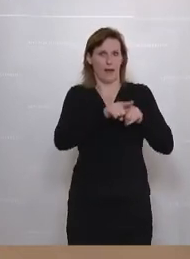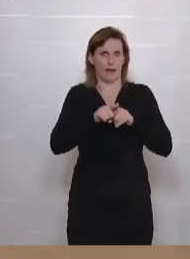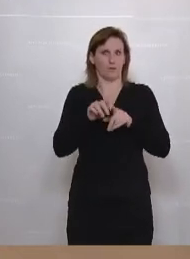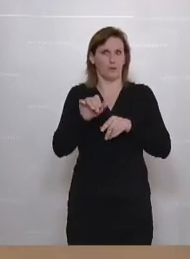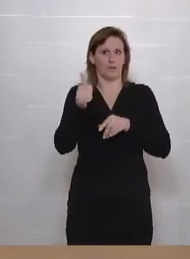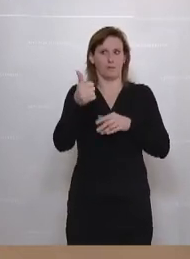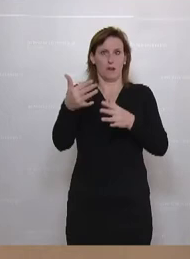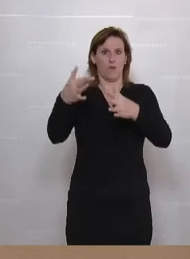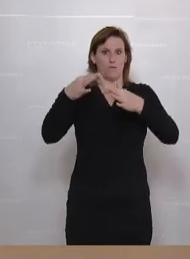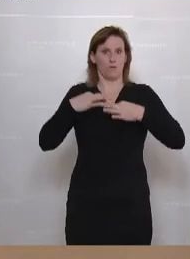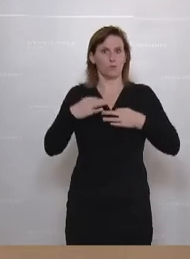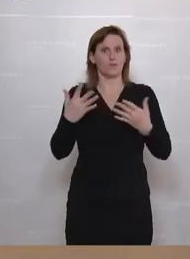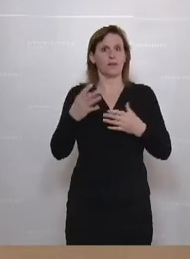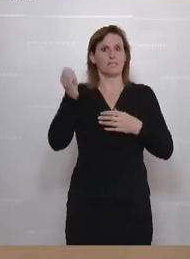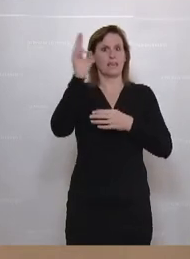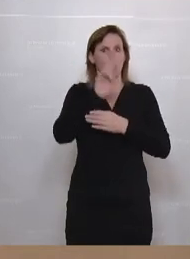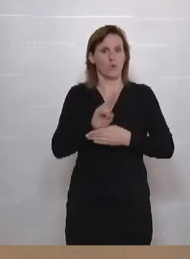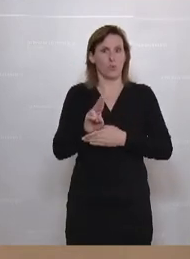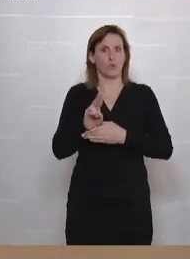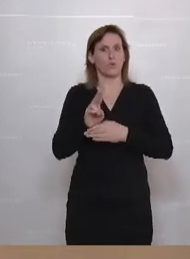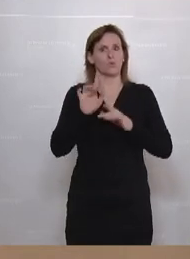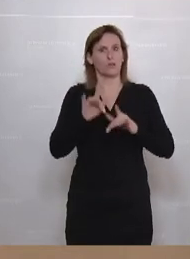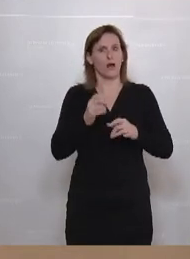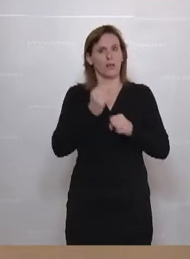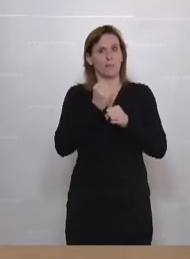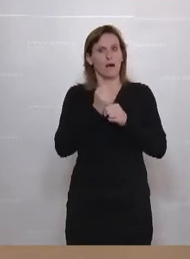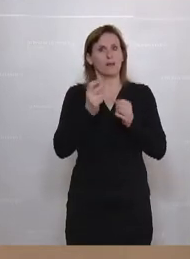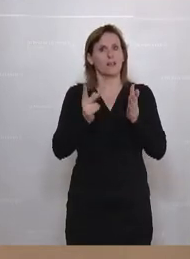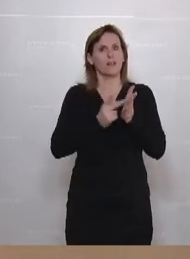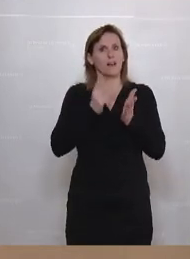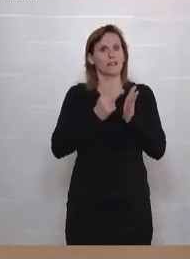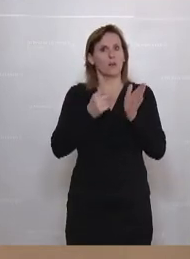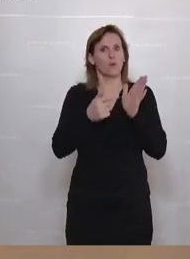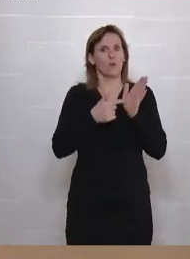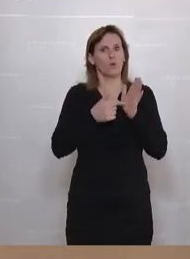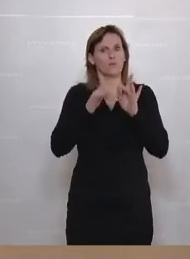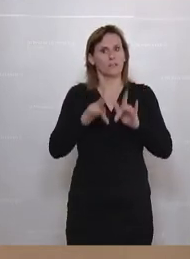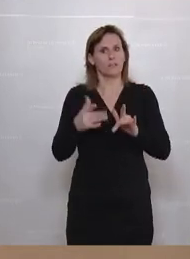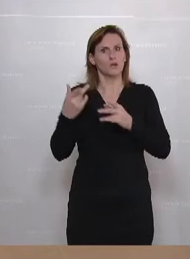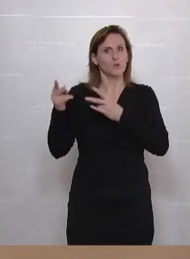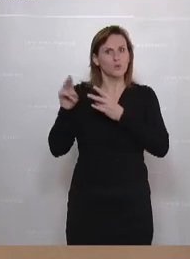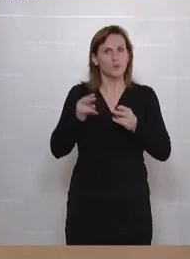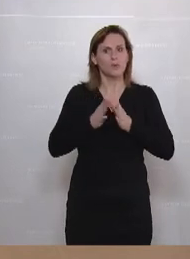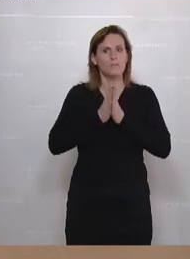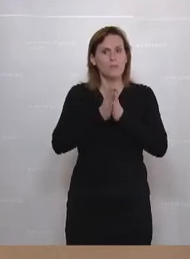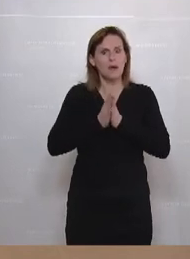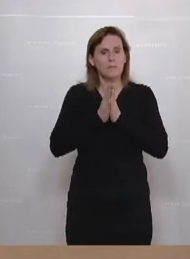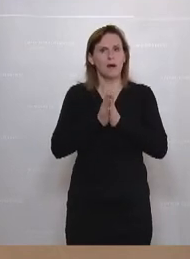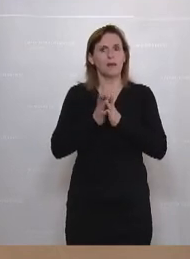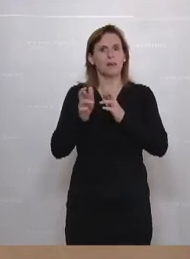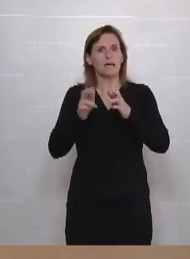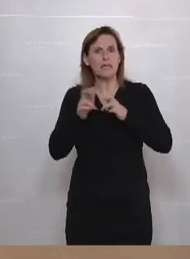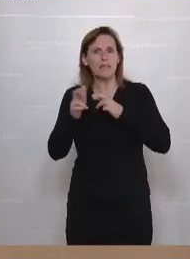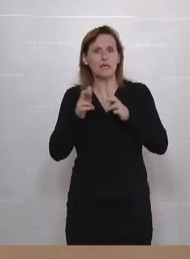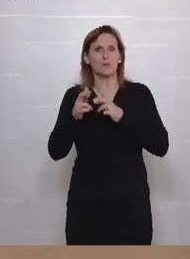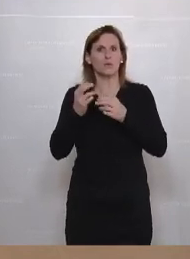Union. Und wir haben einen ganz klaren Forderungskatalog aufgestellt, Wiederherstellung der zivilen Regierung, bedingungslose Freilassung